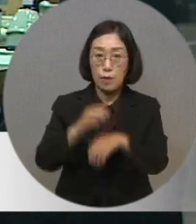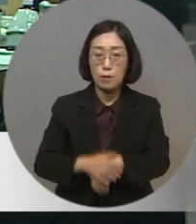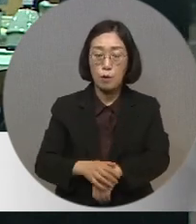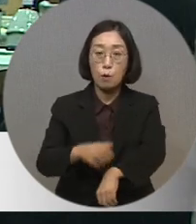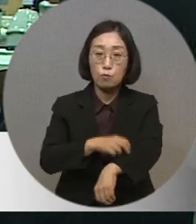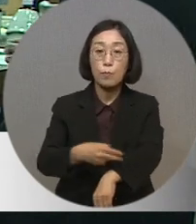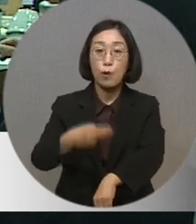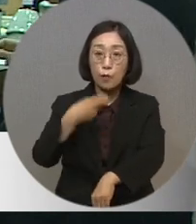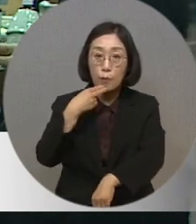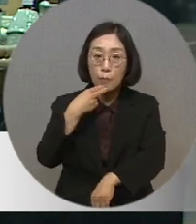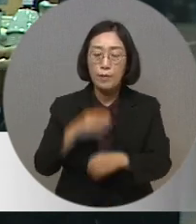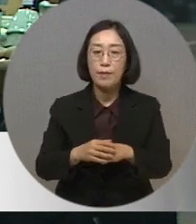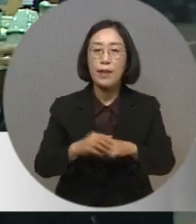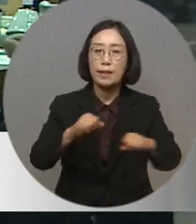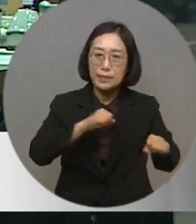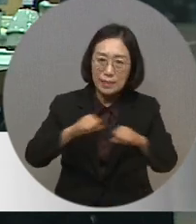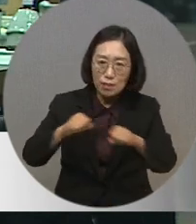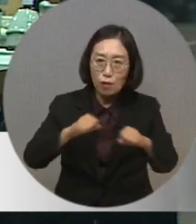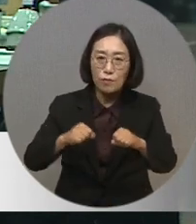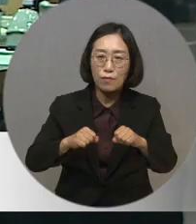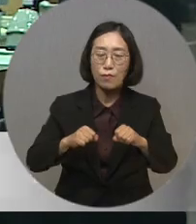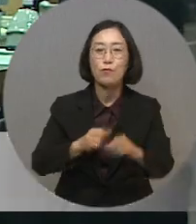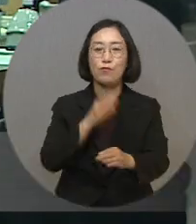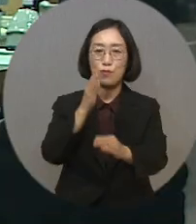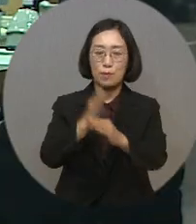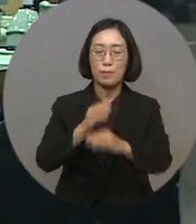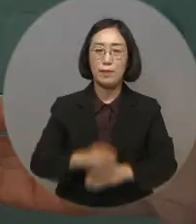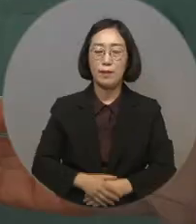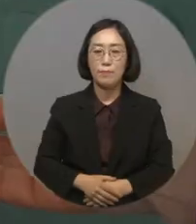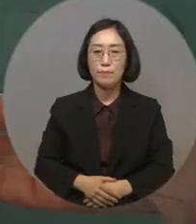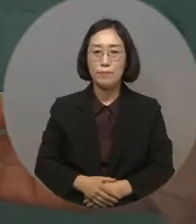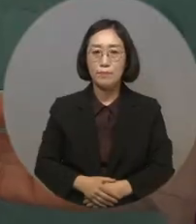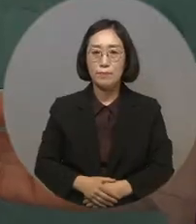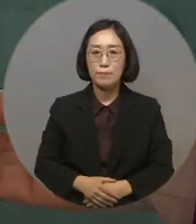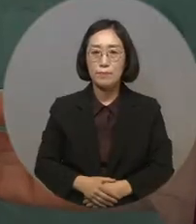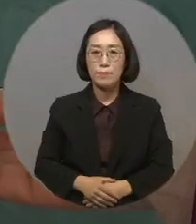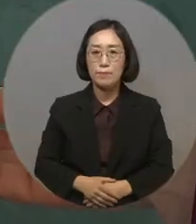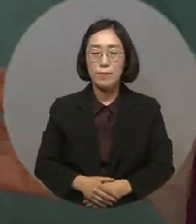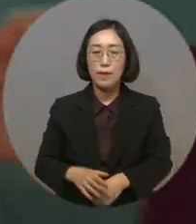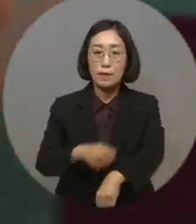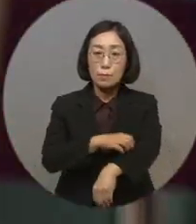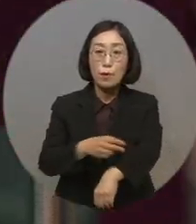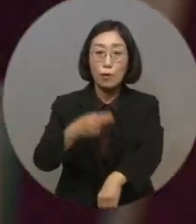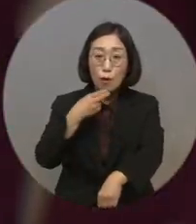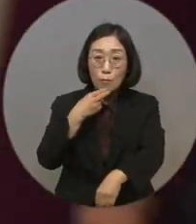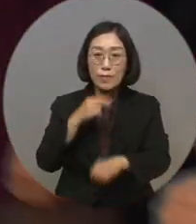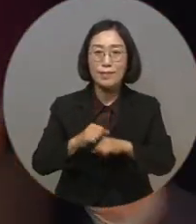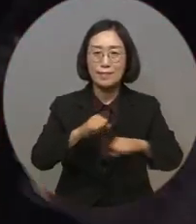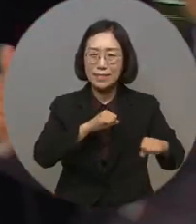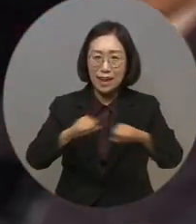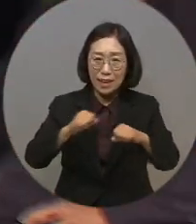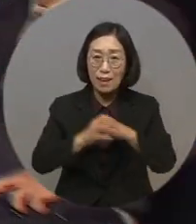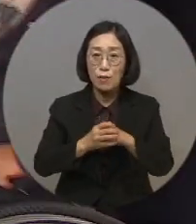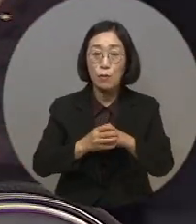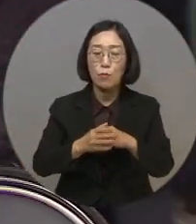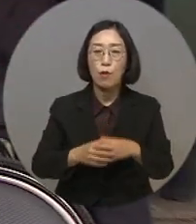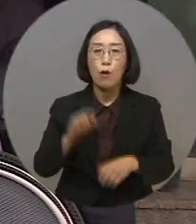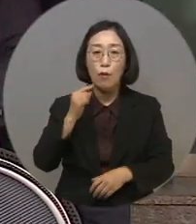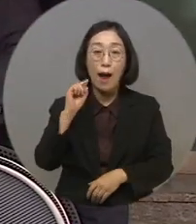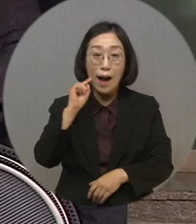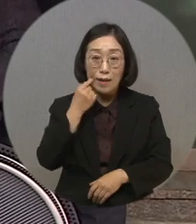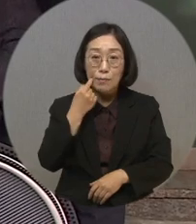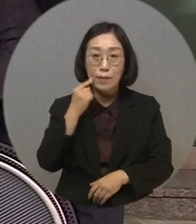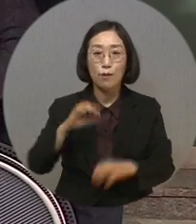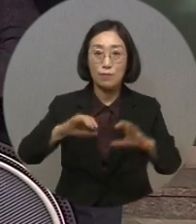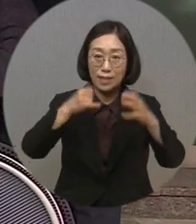무장애 실천 운동을 진행하고 있습니다. 무장애 실천 운동에는 더 아름다운 세상과 엘리메